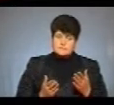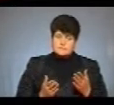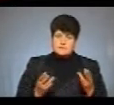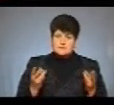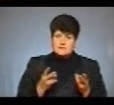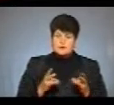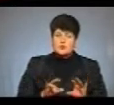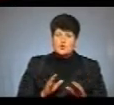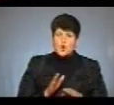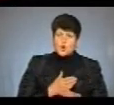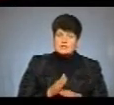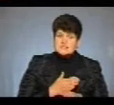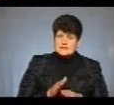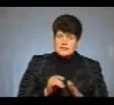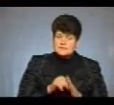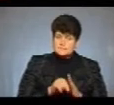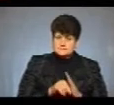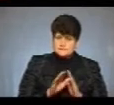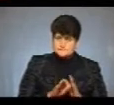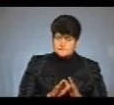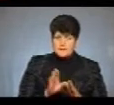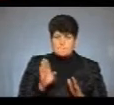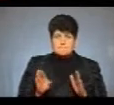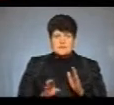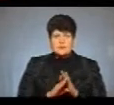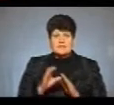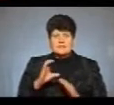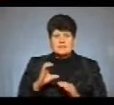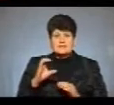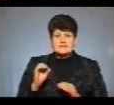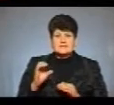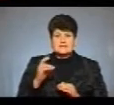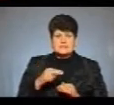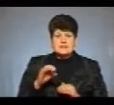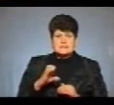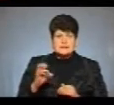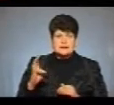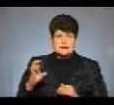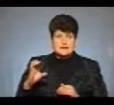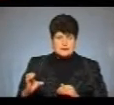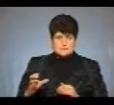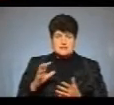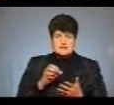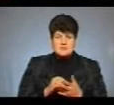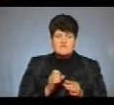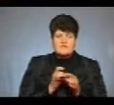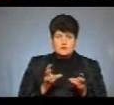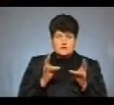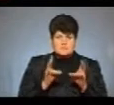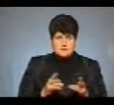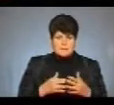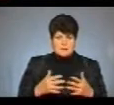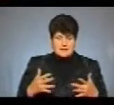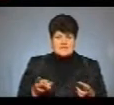треба розрізняти трошки поняття, тому що підрозділи ДСНС, саме піротехнічні підрозділи, вони займаються вибухонебезпечними предметами,